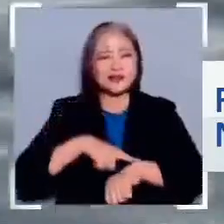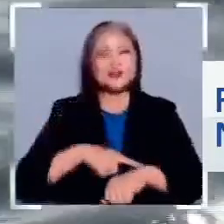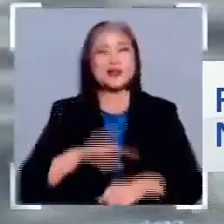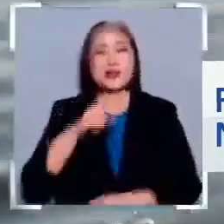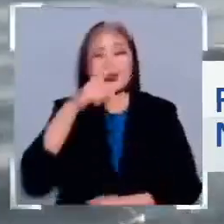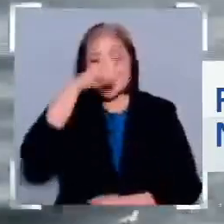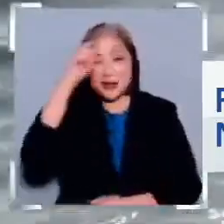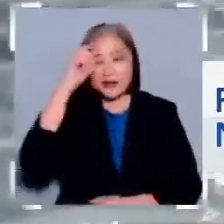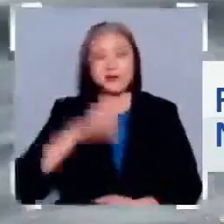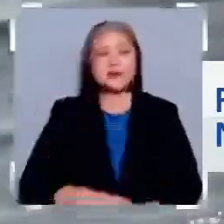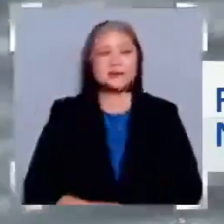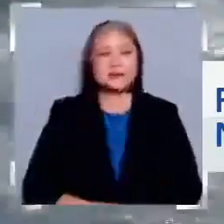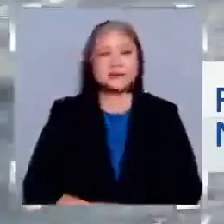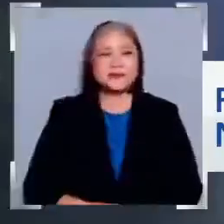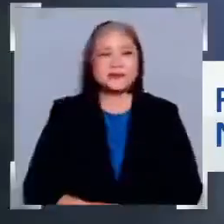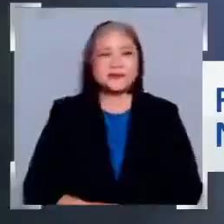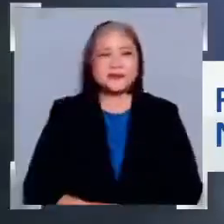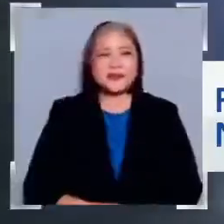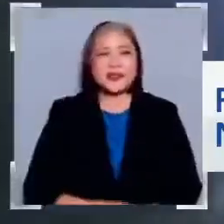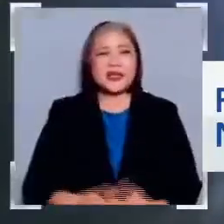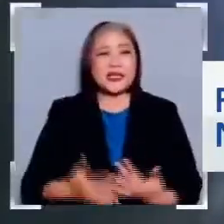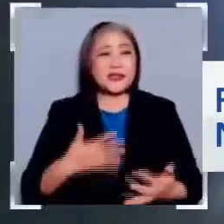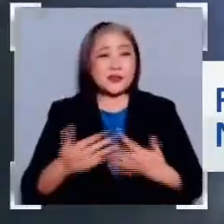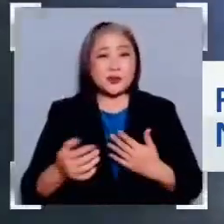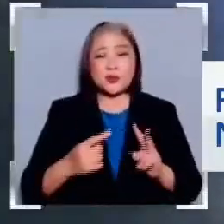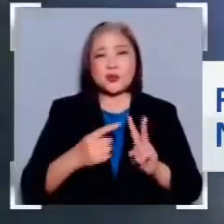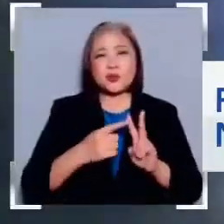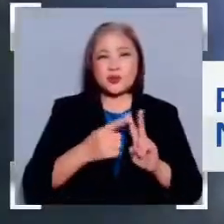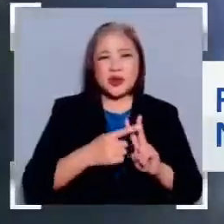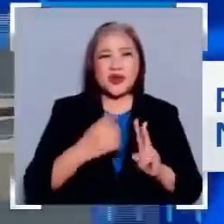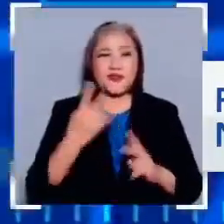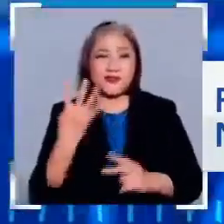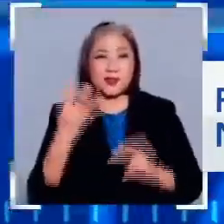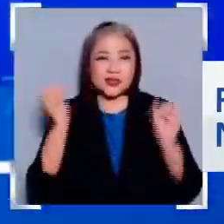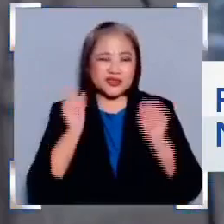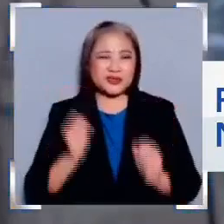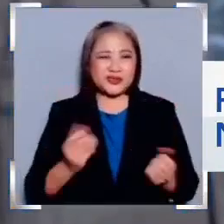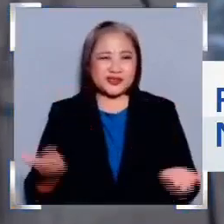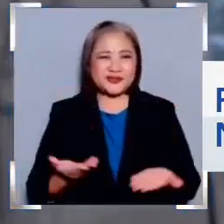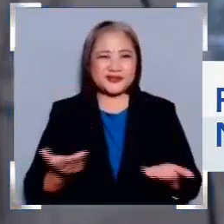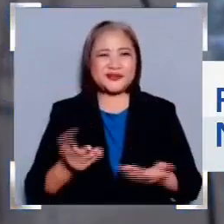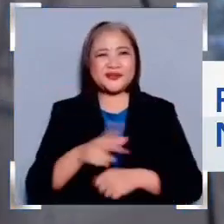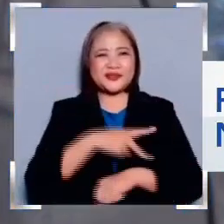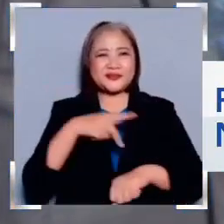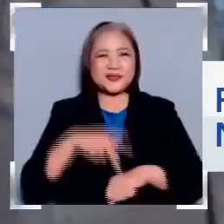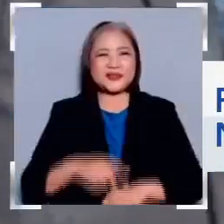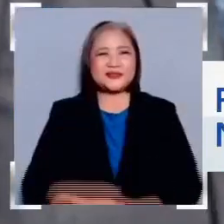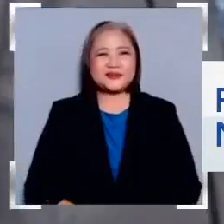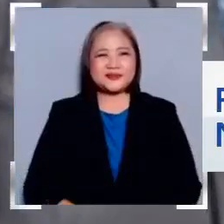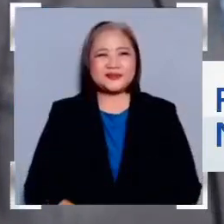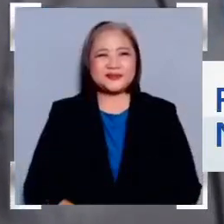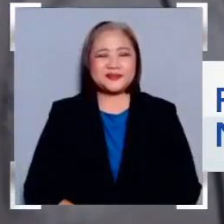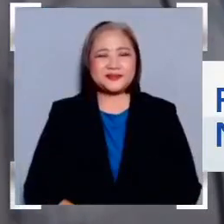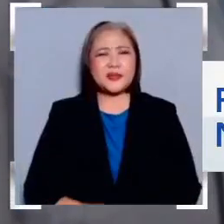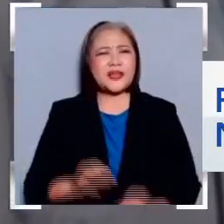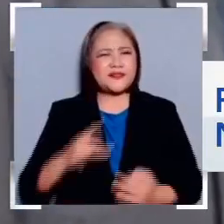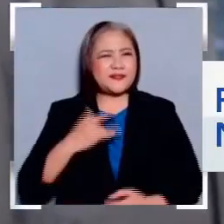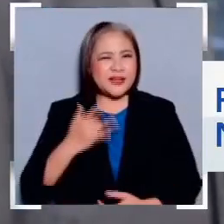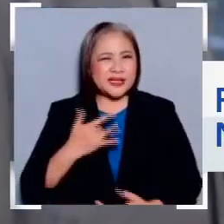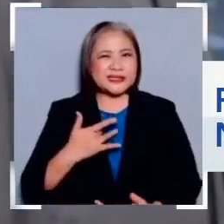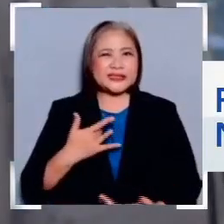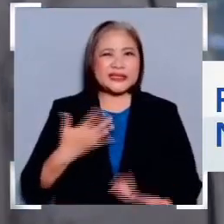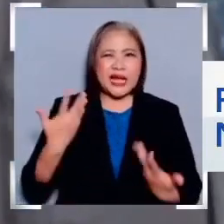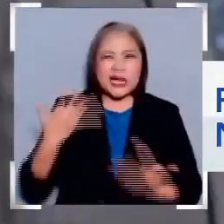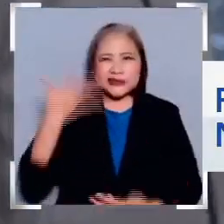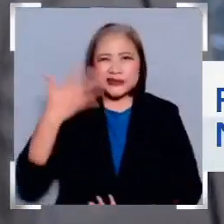nating summer, kahit 2 lang at hindi 4 ang season sa Pilipinas. Kung mararamdaman natin na umiinit yung